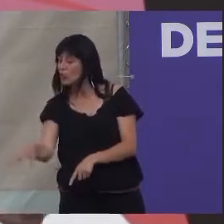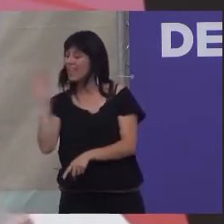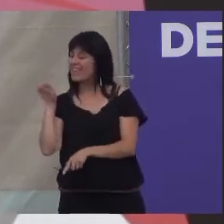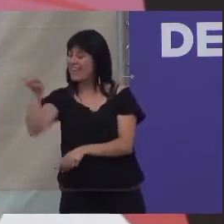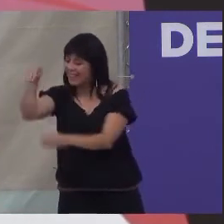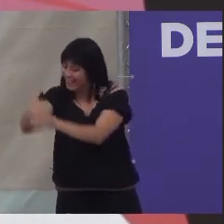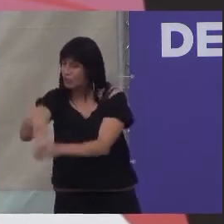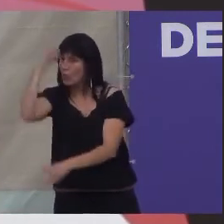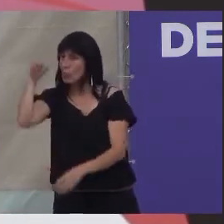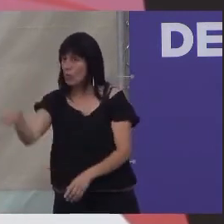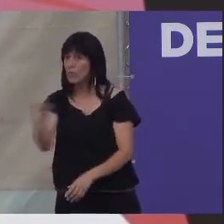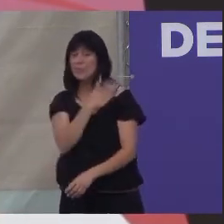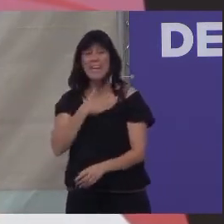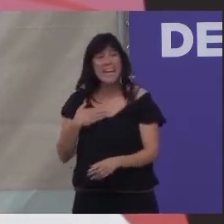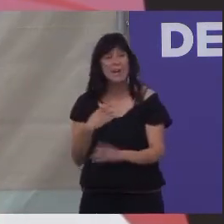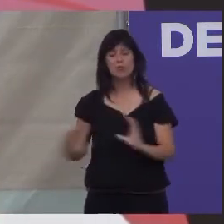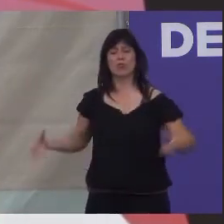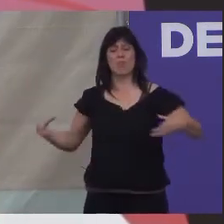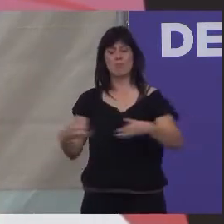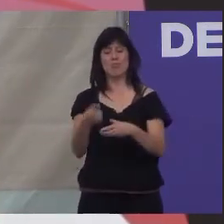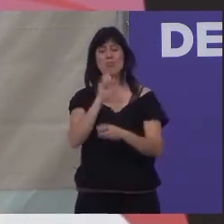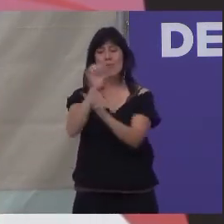formació assembleària